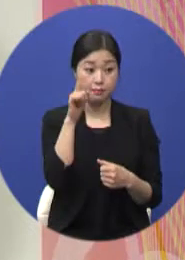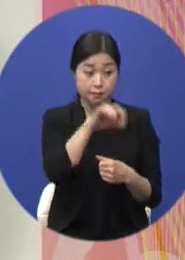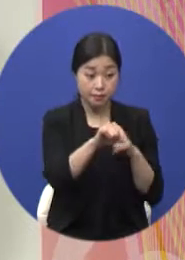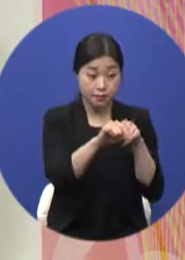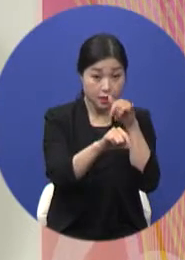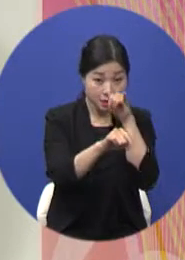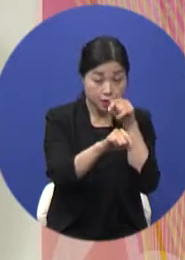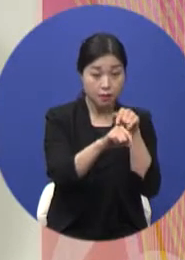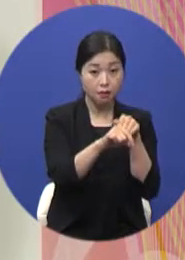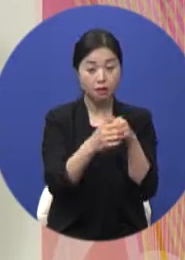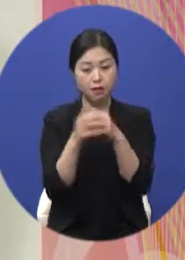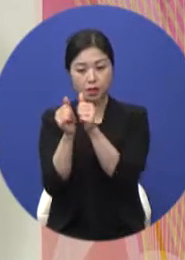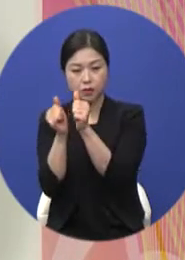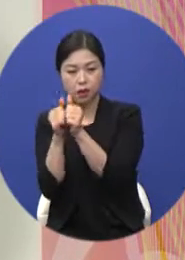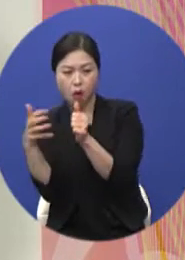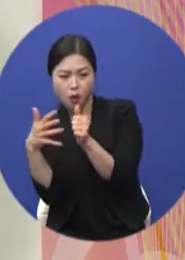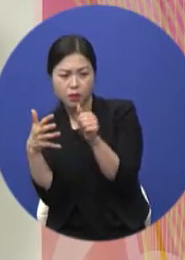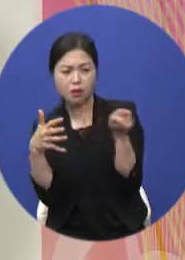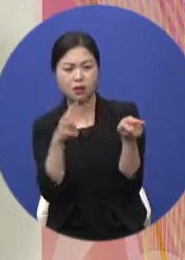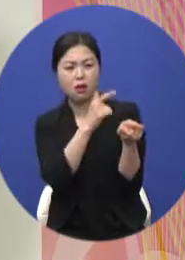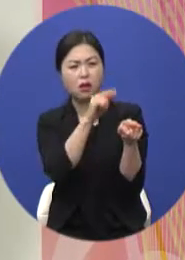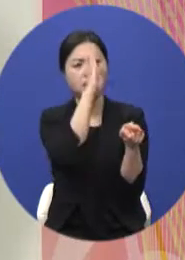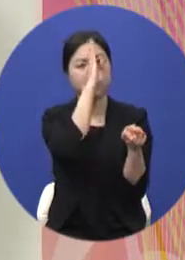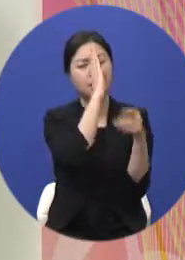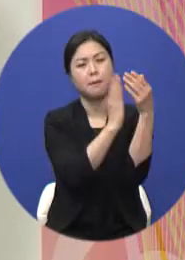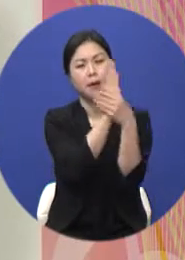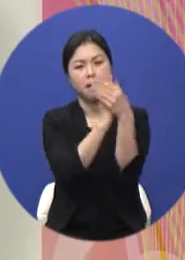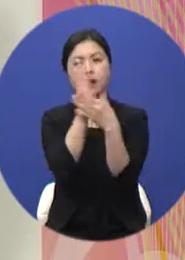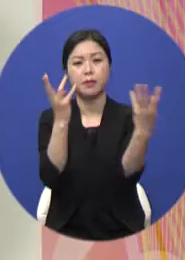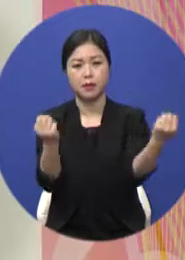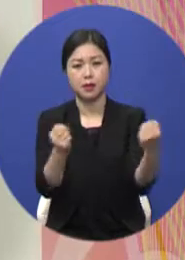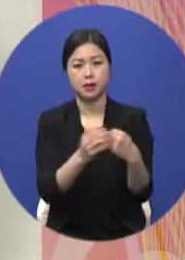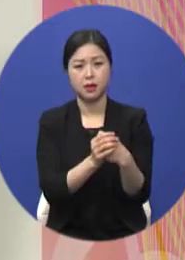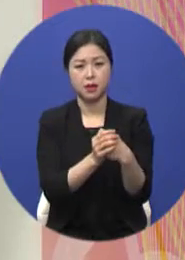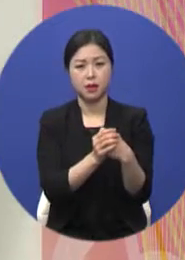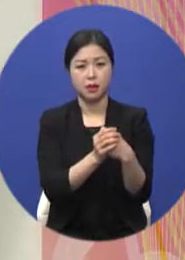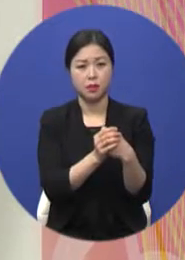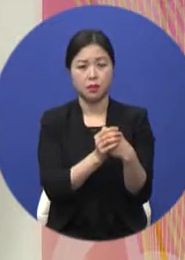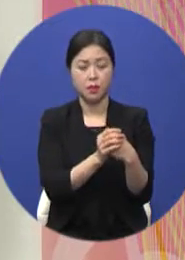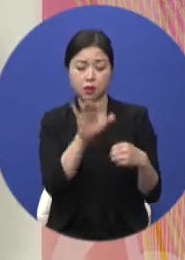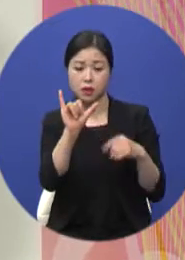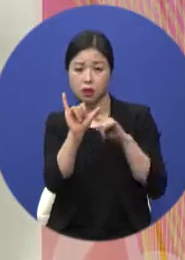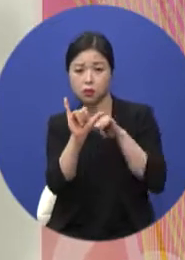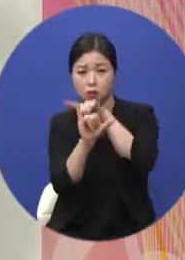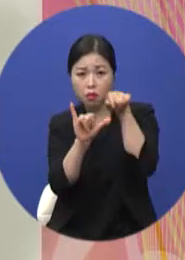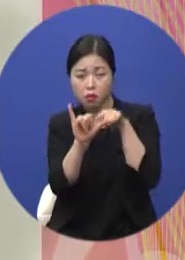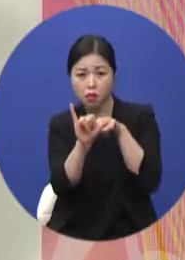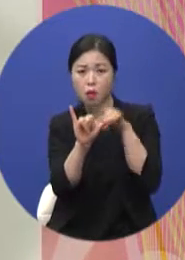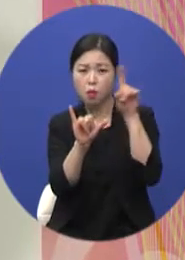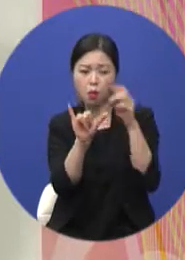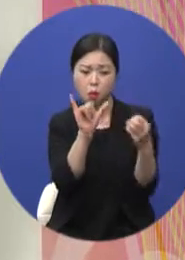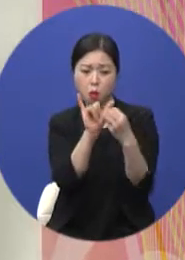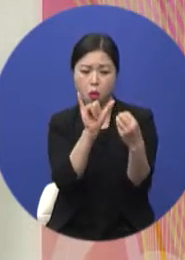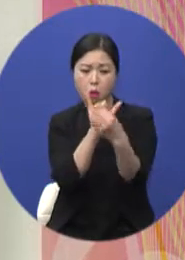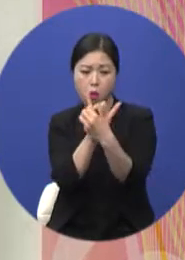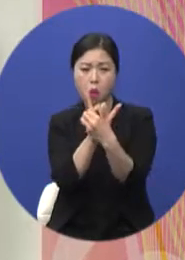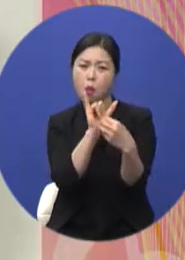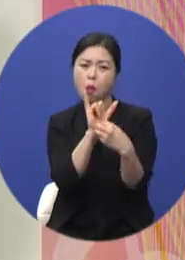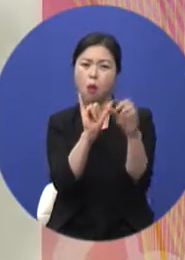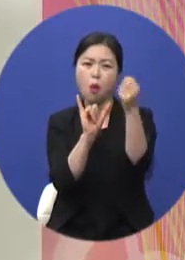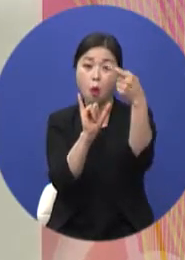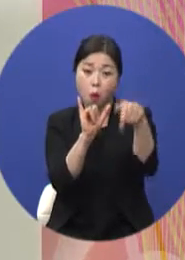인해서 남자들이 없는 또 병들도 많이 생기는 거죠. 그러니까 예를 들어서 자궁에 혹이 생긴다든가 아니면 생리가